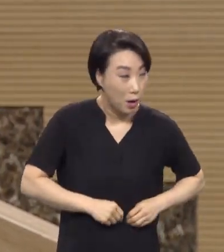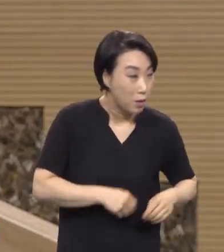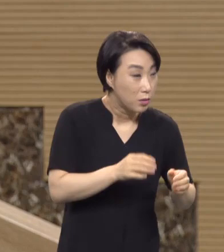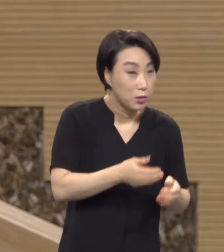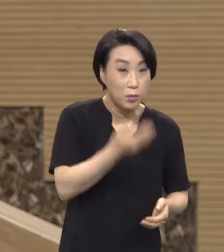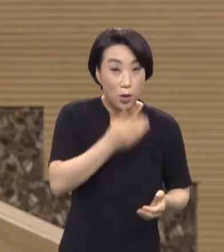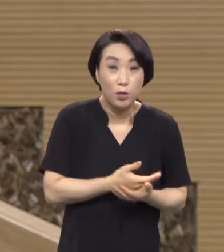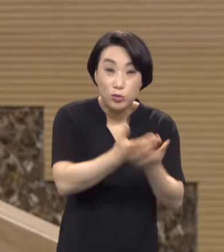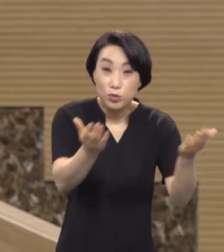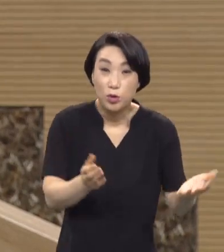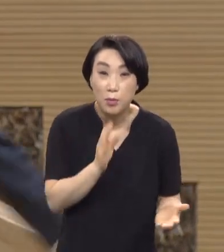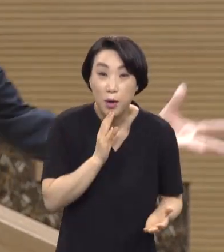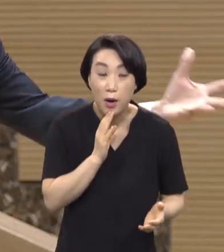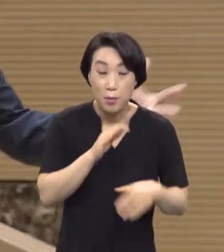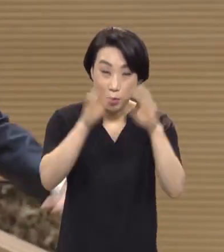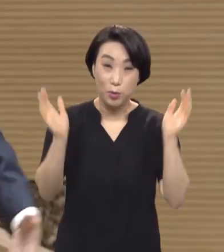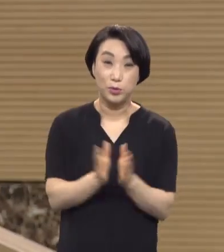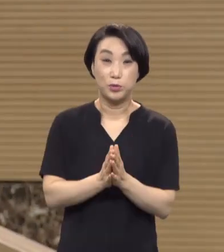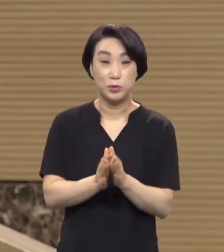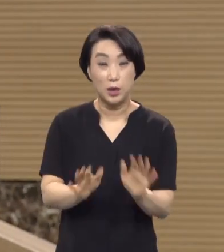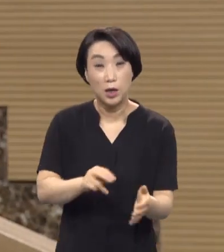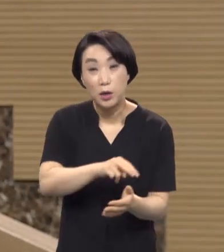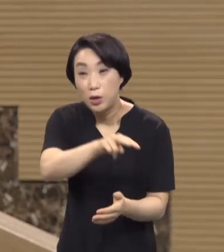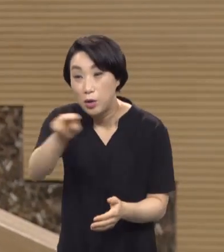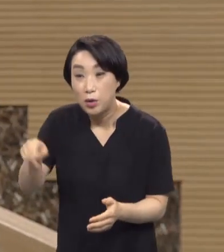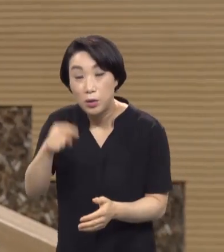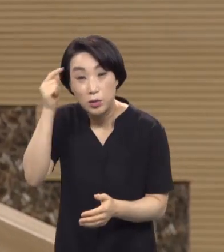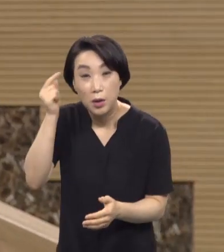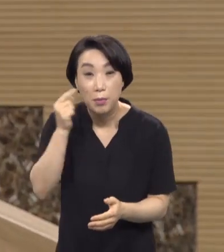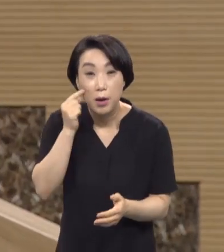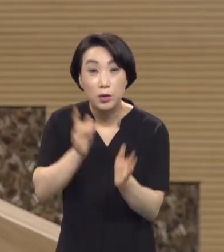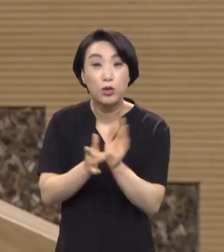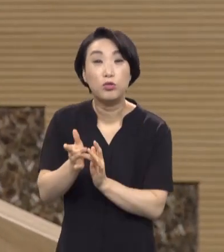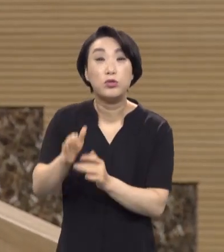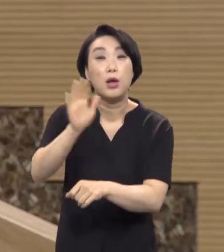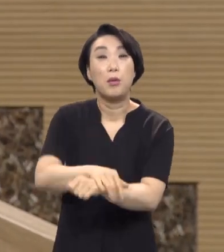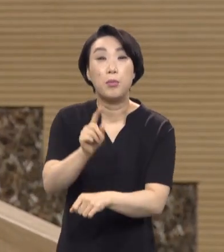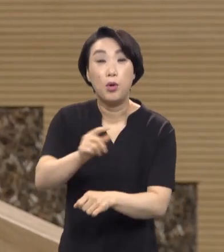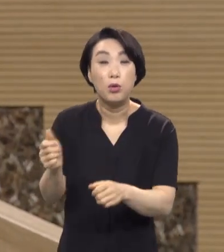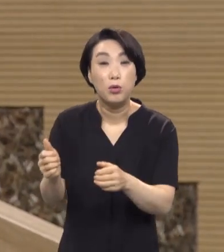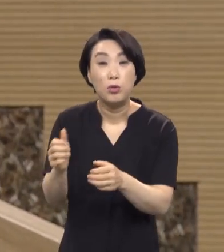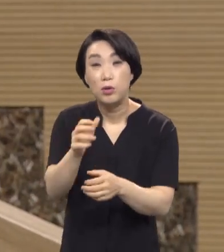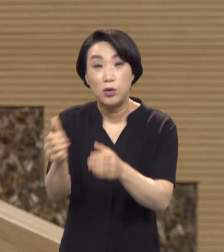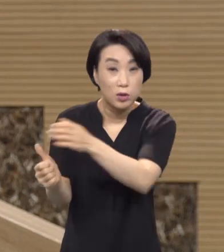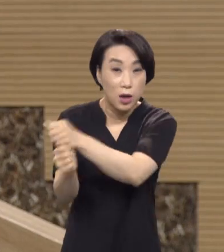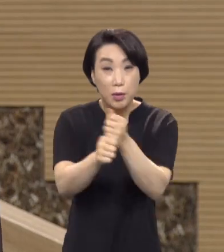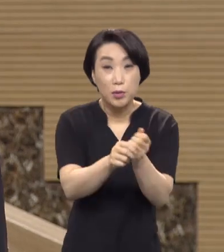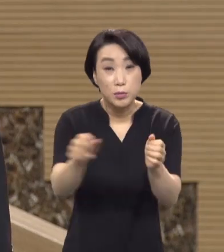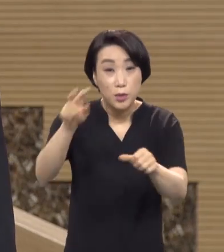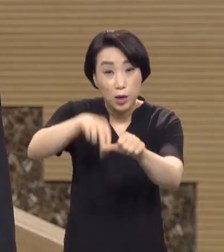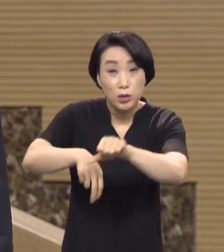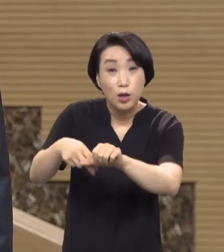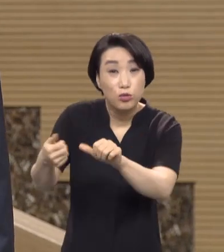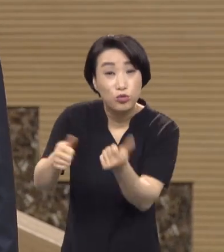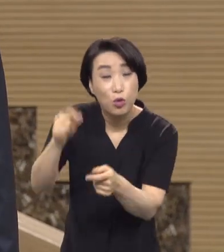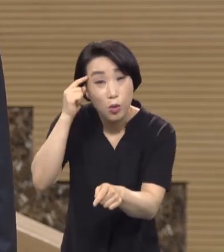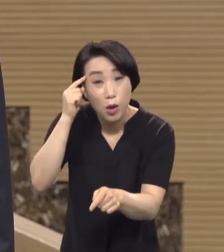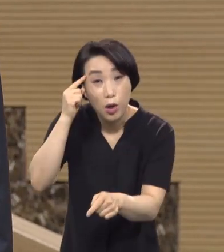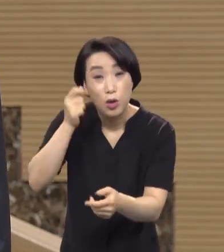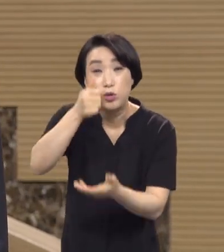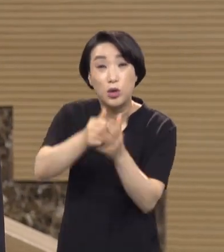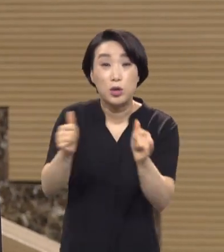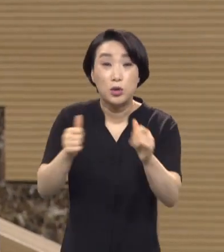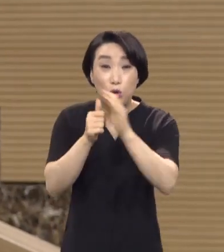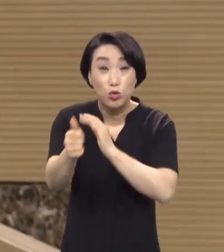때 먹여줬어. 아니, 무슨 잘못을 했길래 그를 십자가에 매달아 죽입니까? 응? 가장 죄인 중에 죄인,